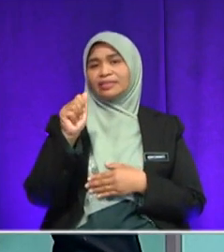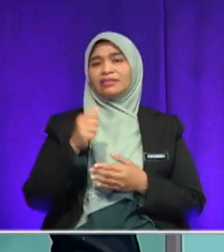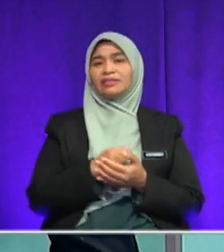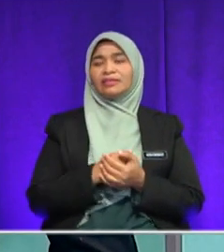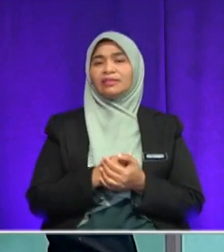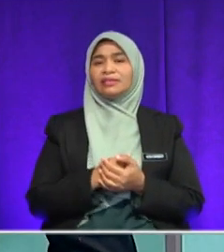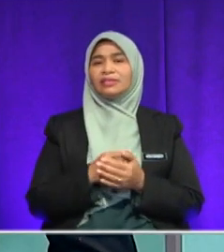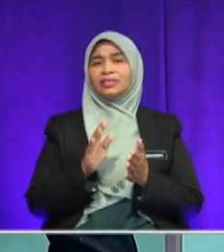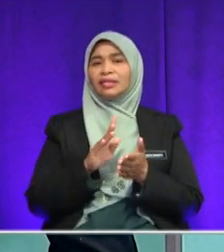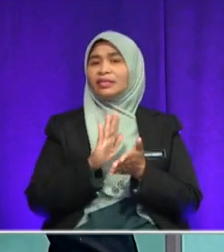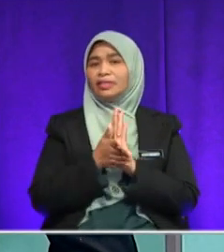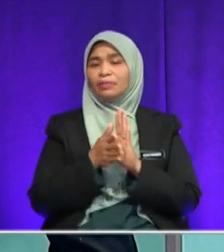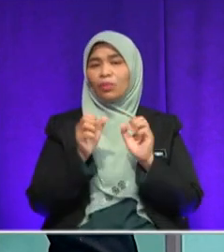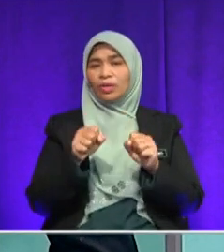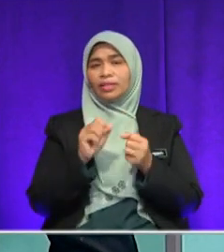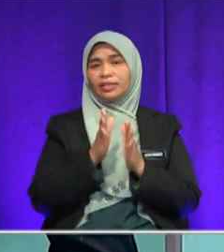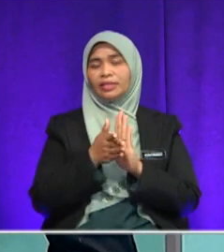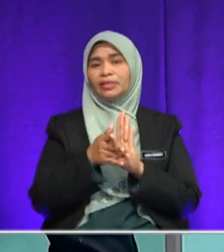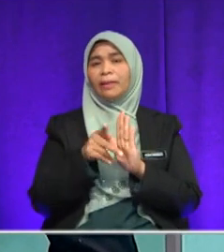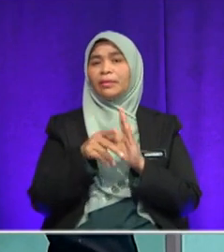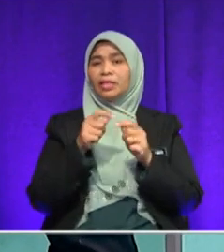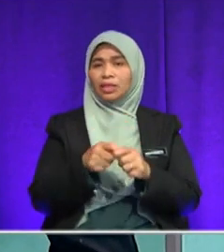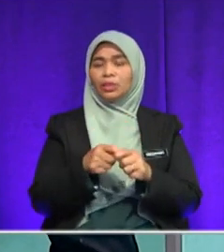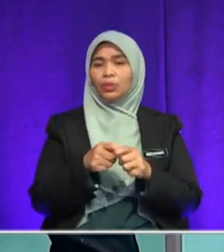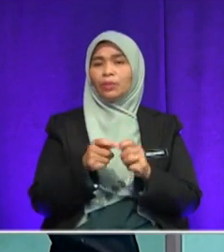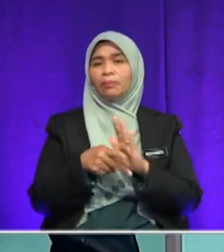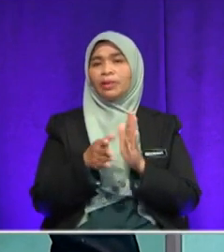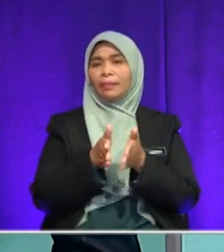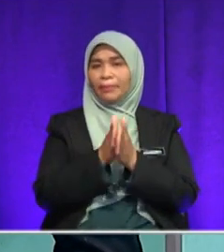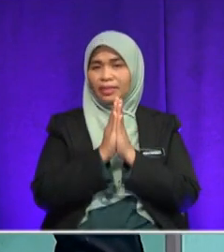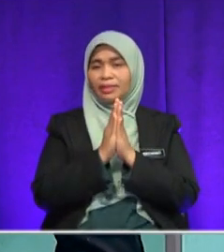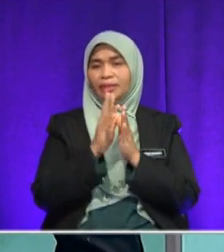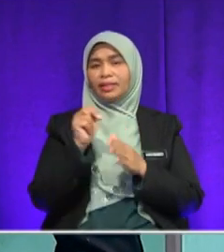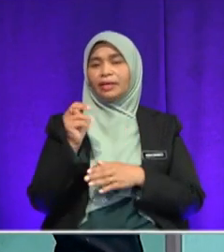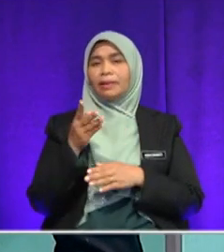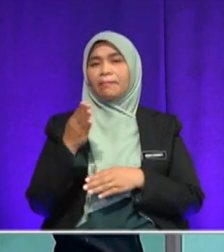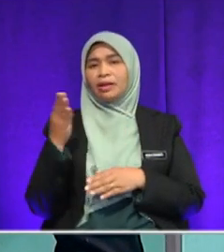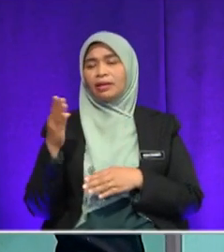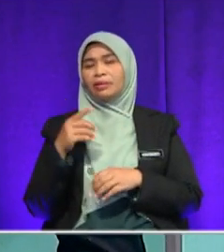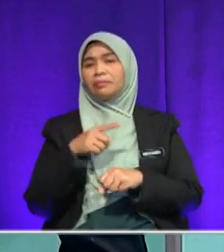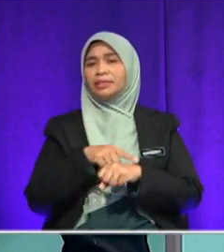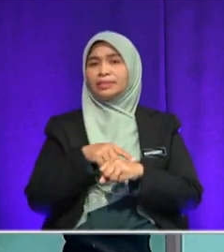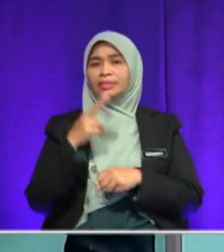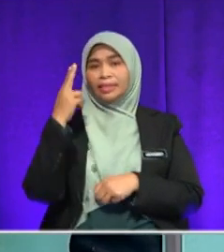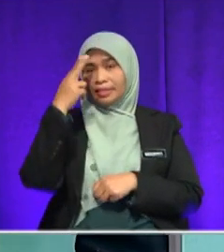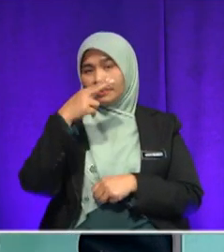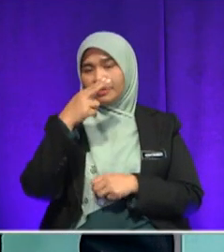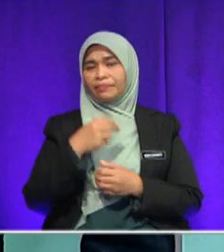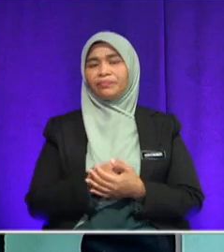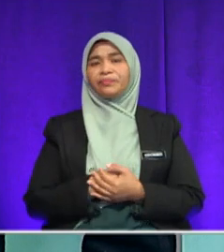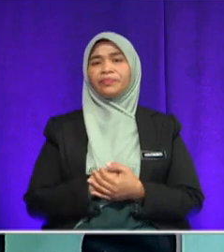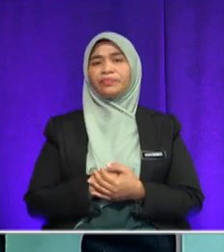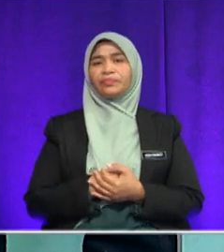permintaan ke atas sesuatu barang. Okey, so makna dia selain daripada faktor utama harga